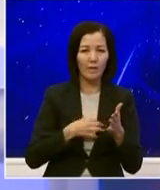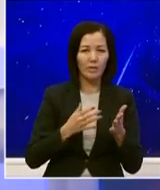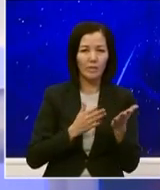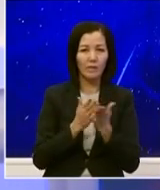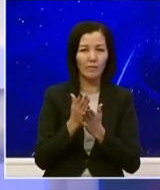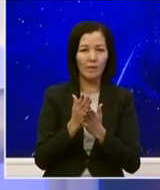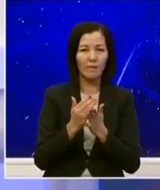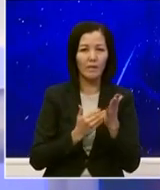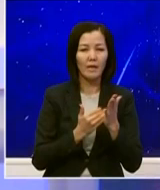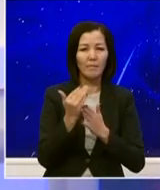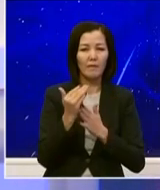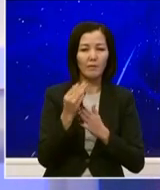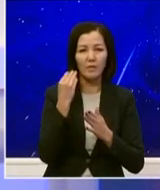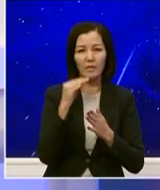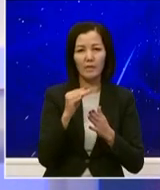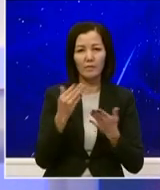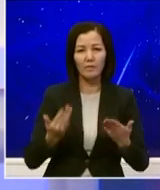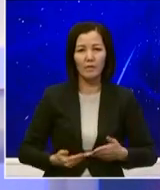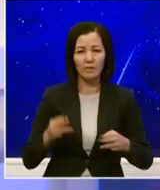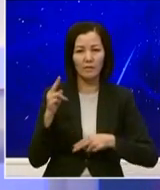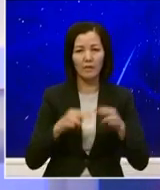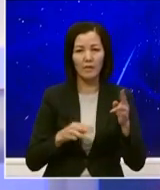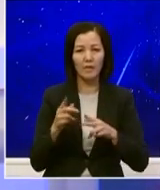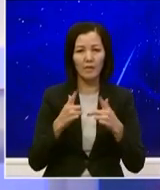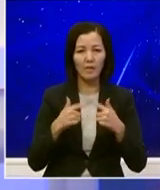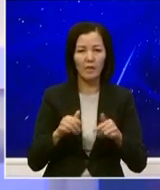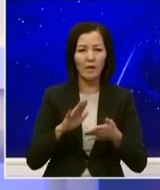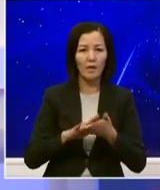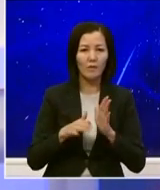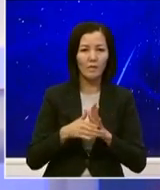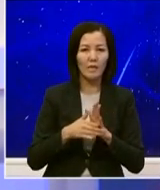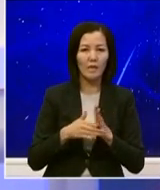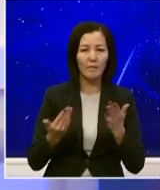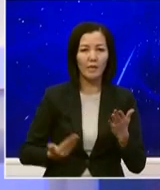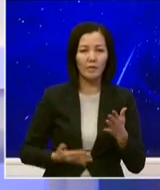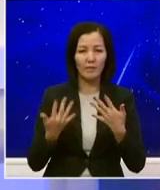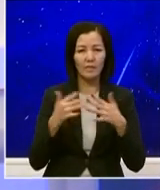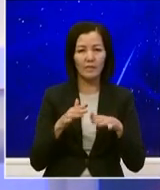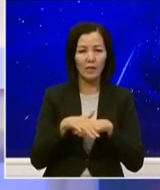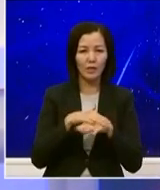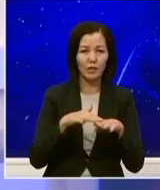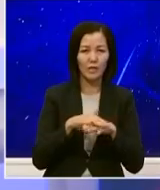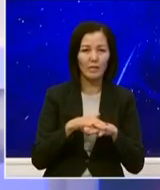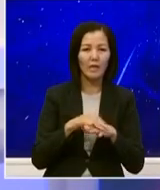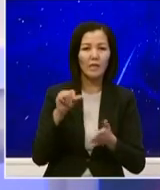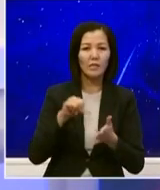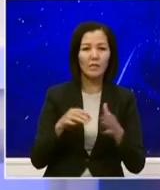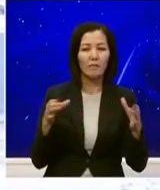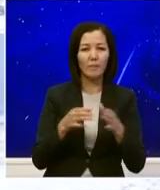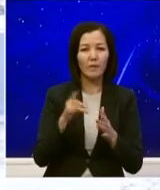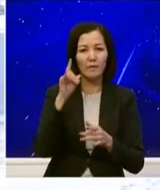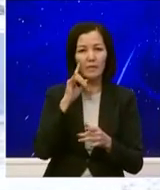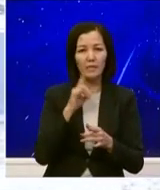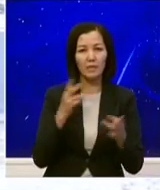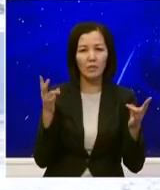Среди них повышение качества жилищного строительства и создание комфортных условий для проживания сельчан. По мнению членов партии, в